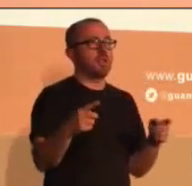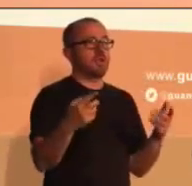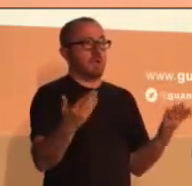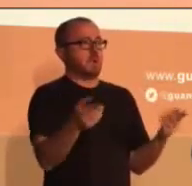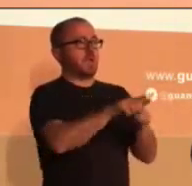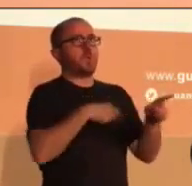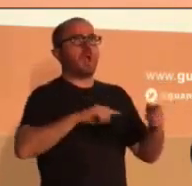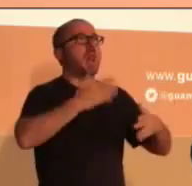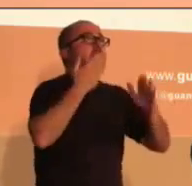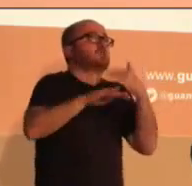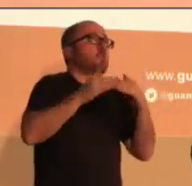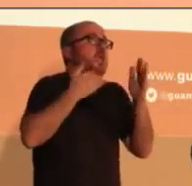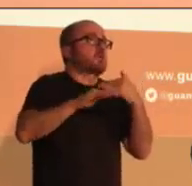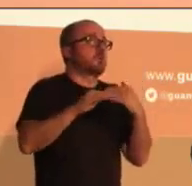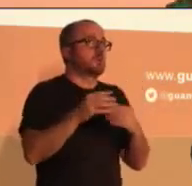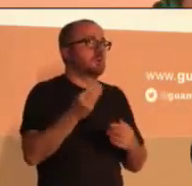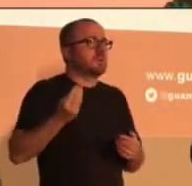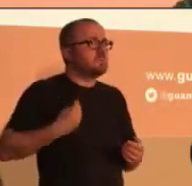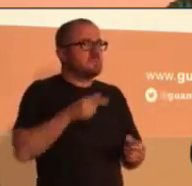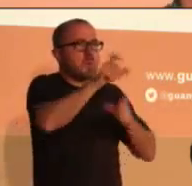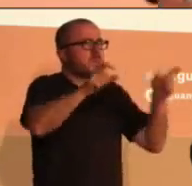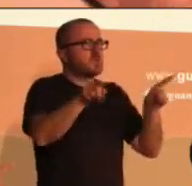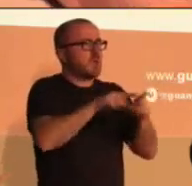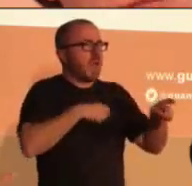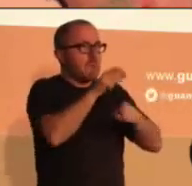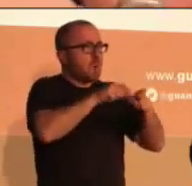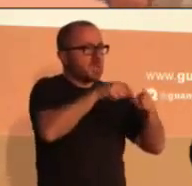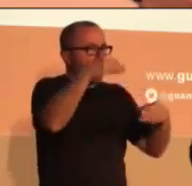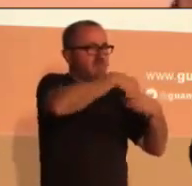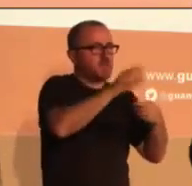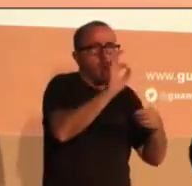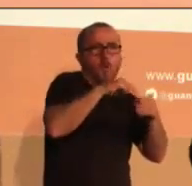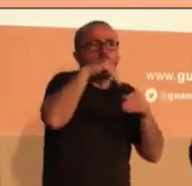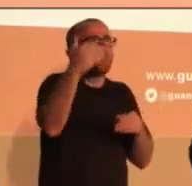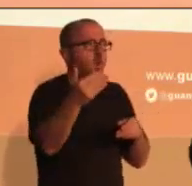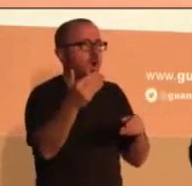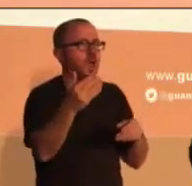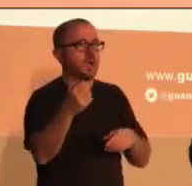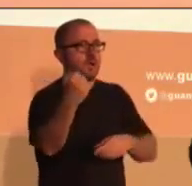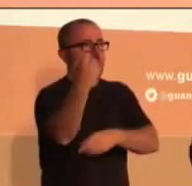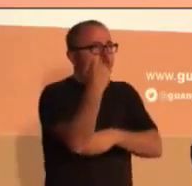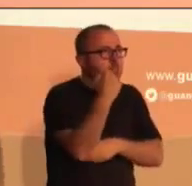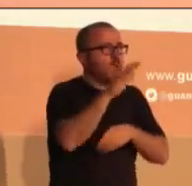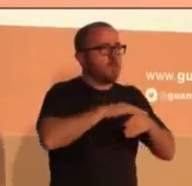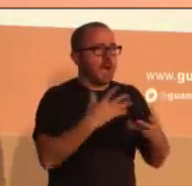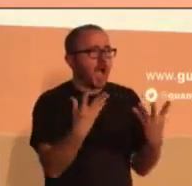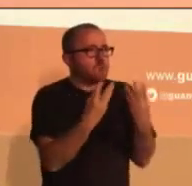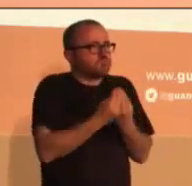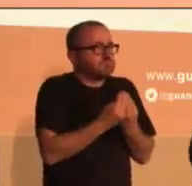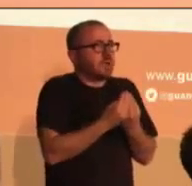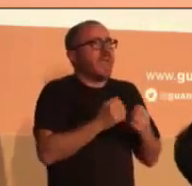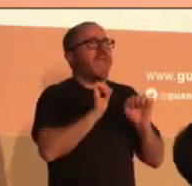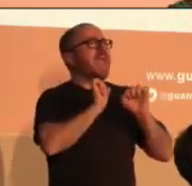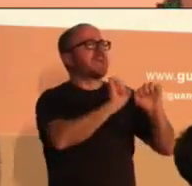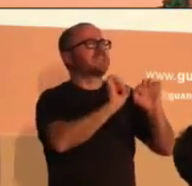diferent, gent no polititzada, gent polititzada en organitzacions socials, en organitzacions polítiques, ens estem ajuntant per aturar els desnonaments, per aturar